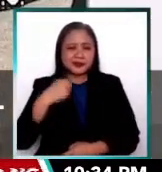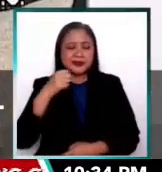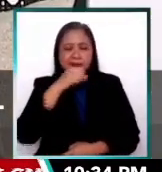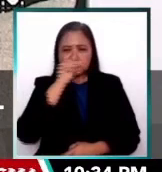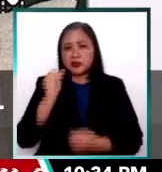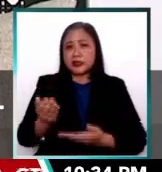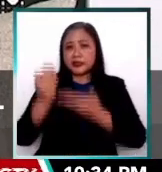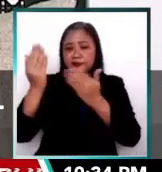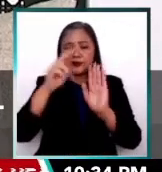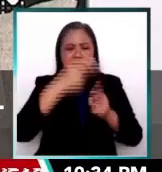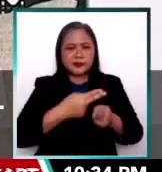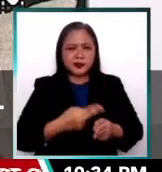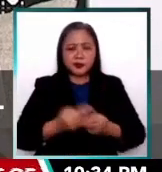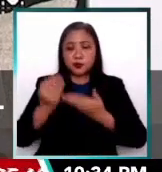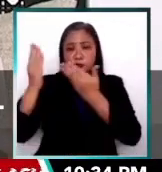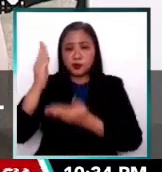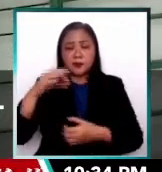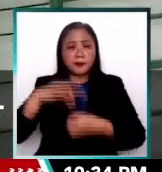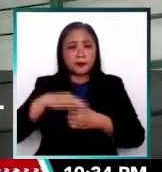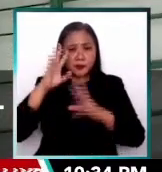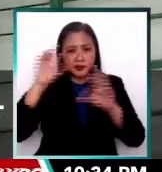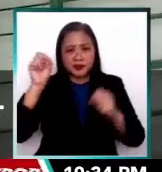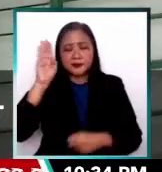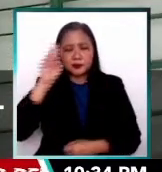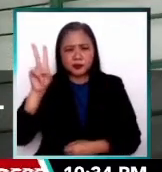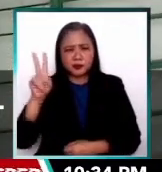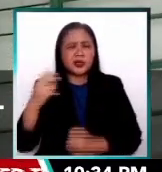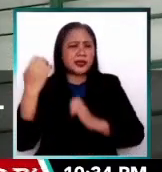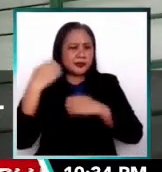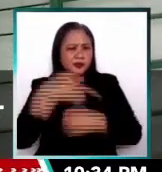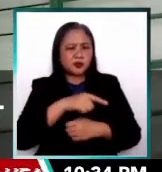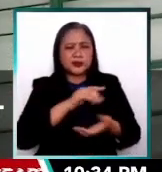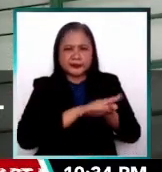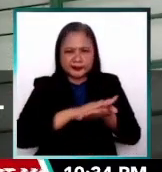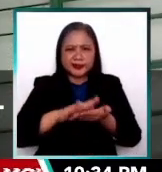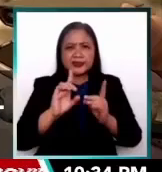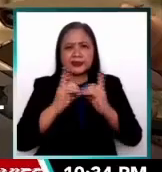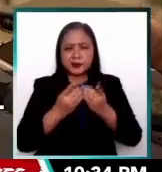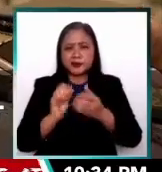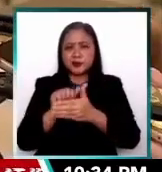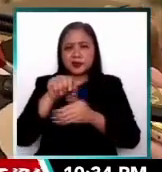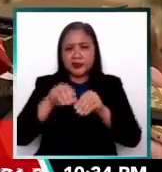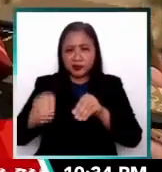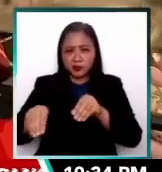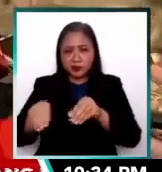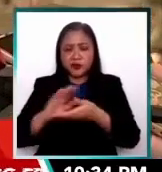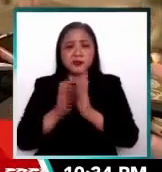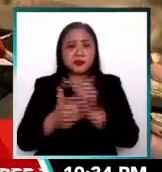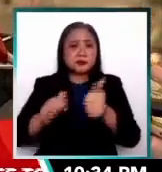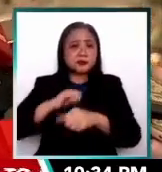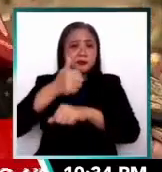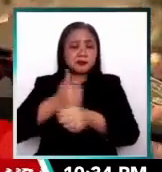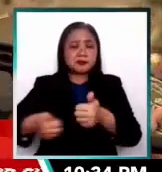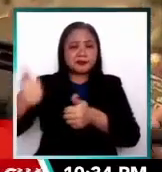Bongbong Marcos at inaasahan daw niyang lilinisin ni Marcos ang DA pag umupo na siya bilang kalihim nito. Sinabi ko sa kanya kung anong resulta ng